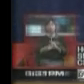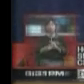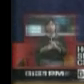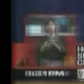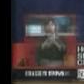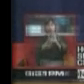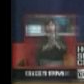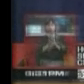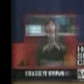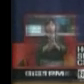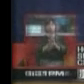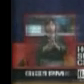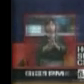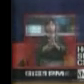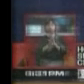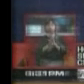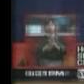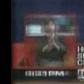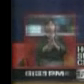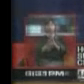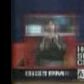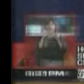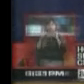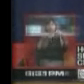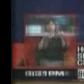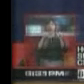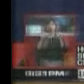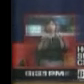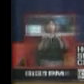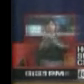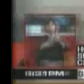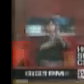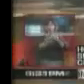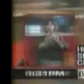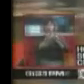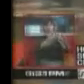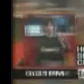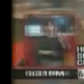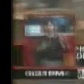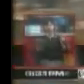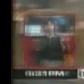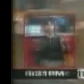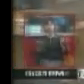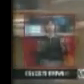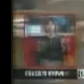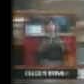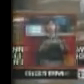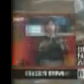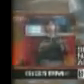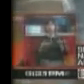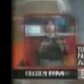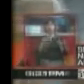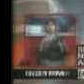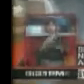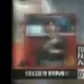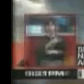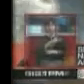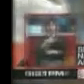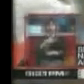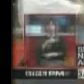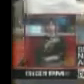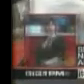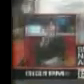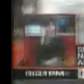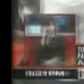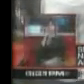constitutional straitjacket that denies from our people the benefit. Pero ayon kay Enrile, hindi naman daw sila